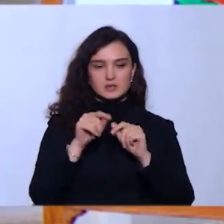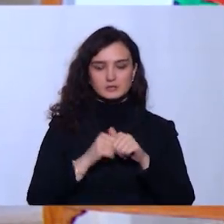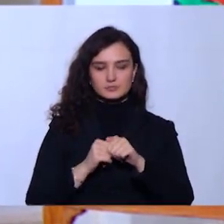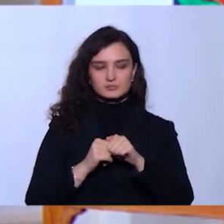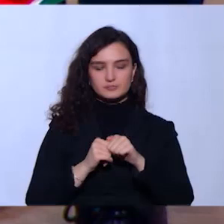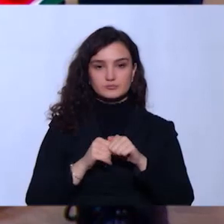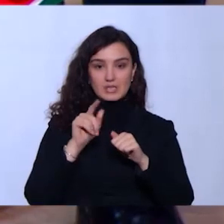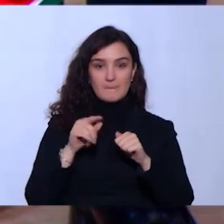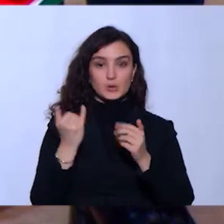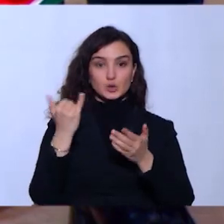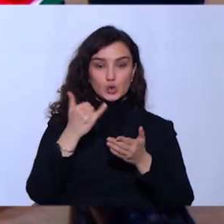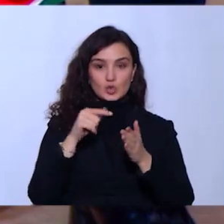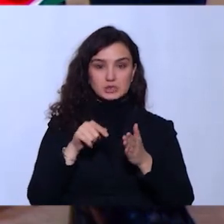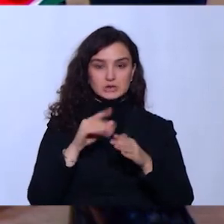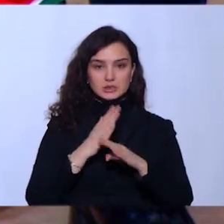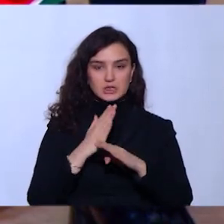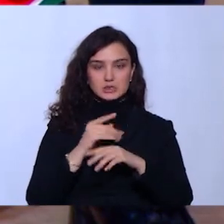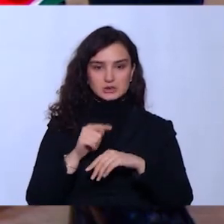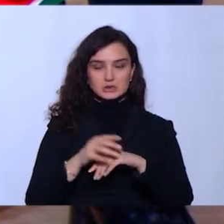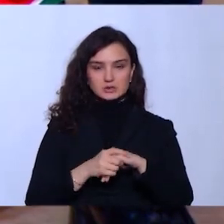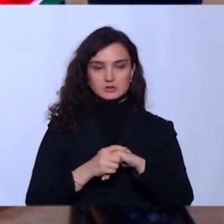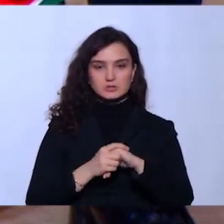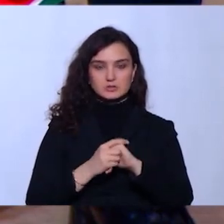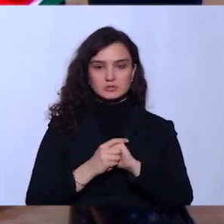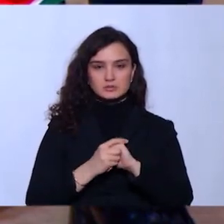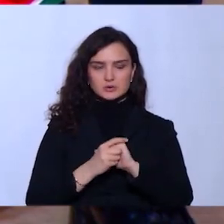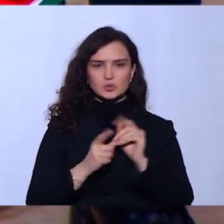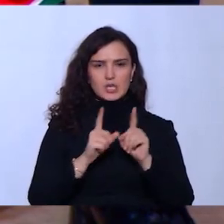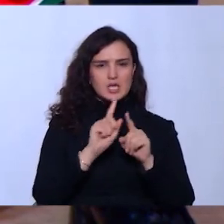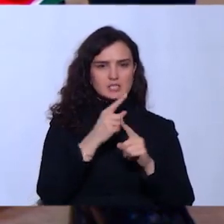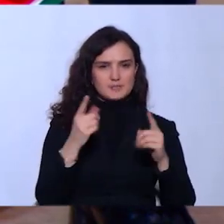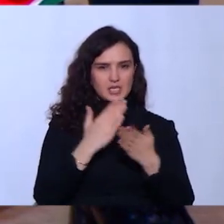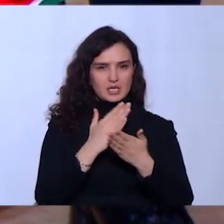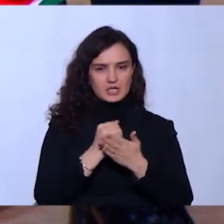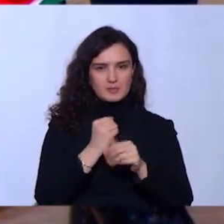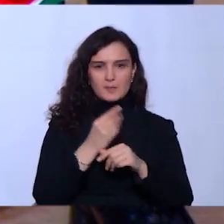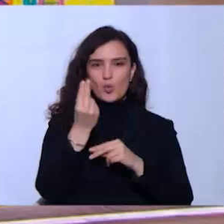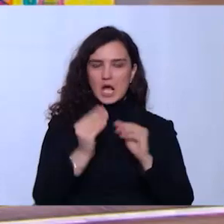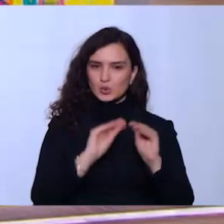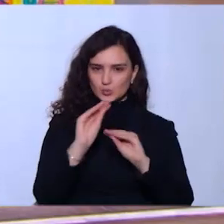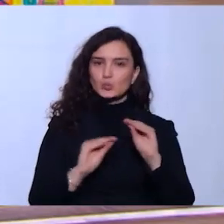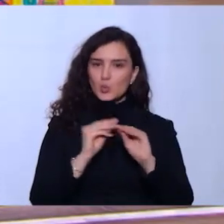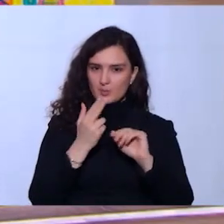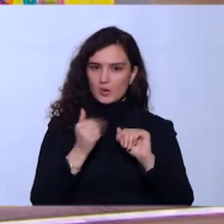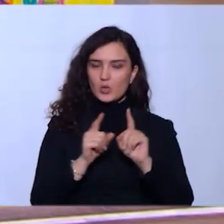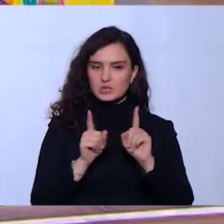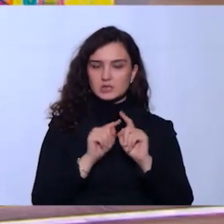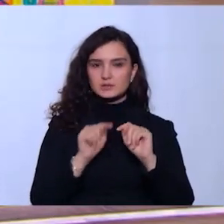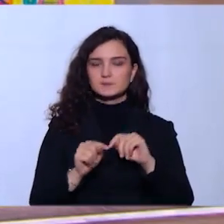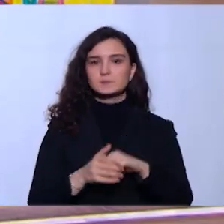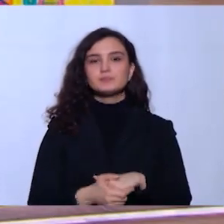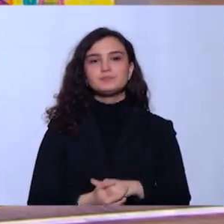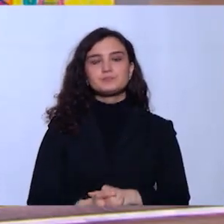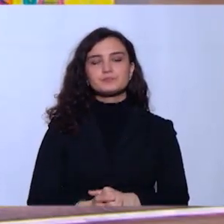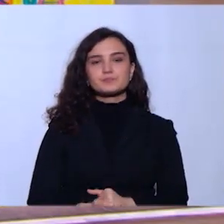ამ დოქზე წინათ აი ესეთი მეფს უკეთებდნენ, არ ვიცი რაღაცა, აი ესეთი მოხატული იყო ხოლმე ესეთი